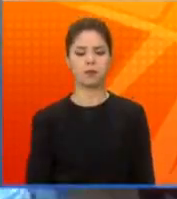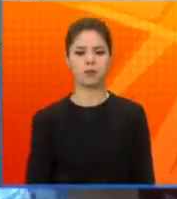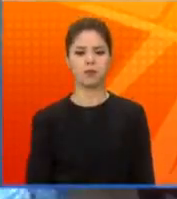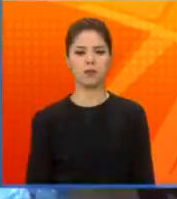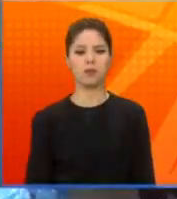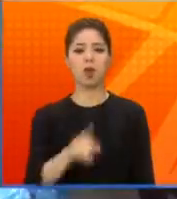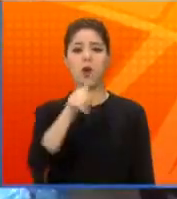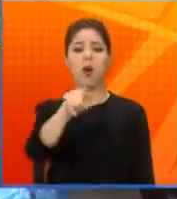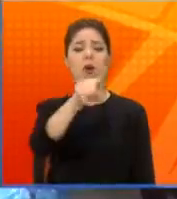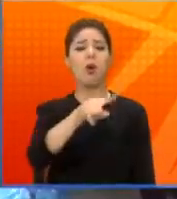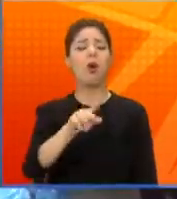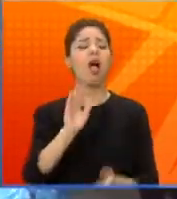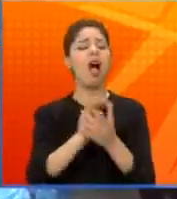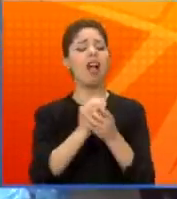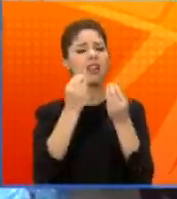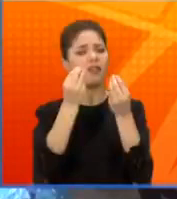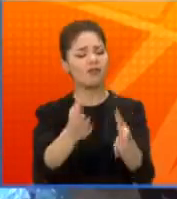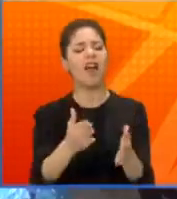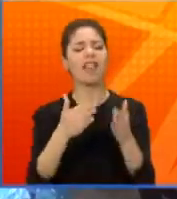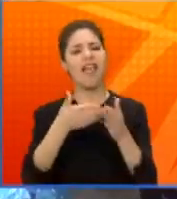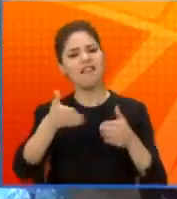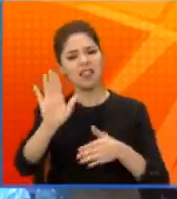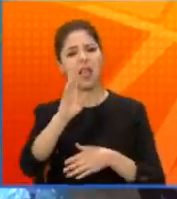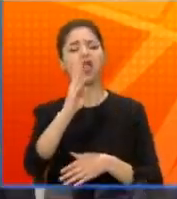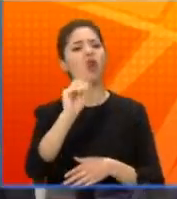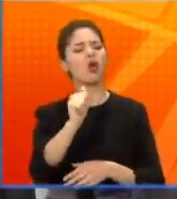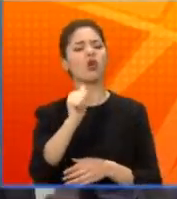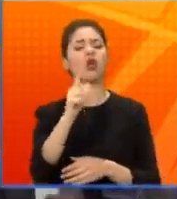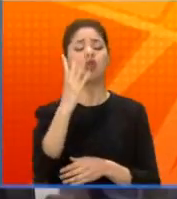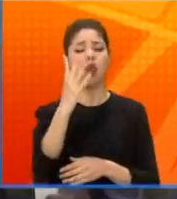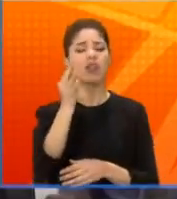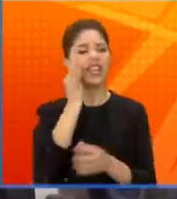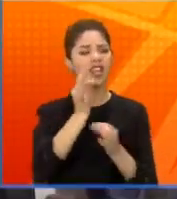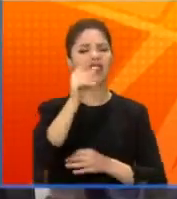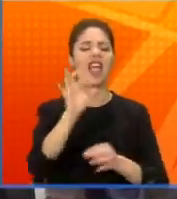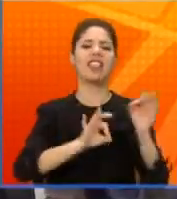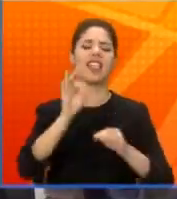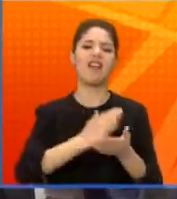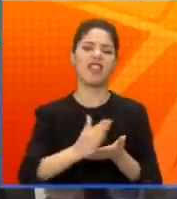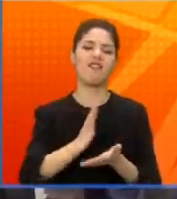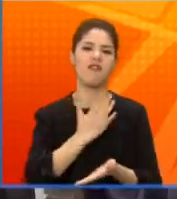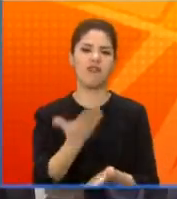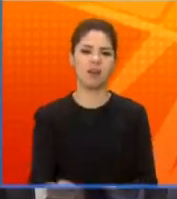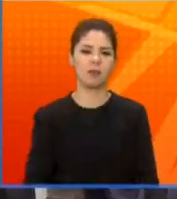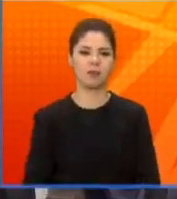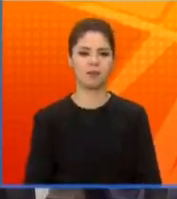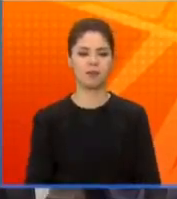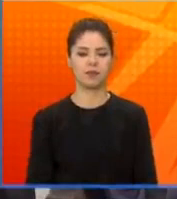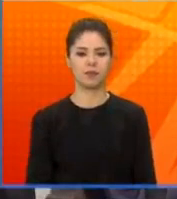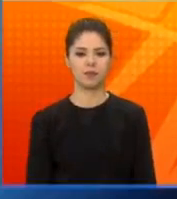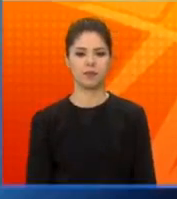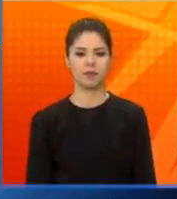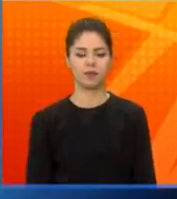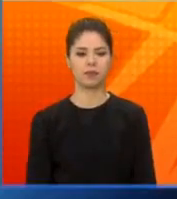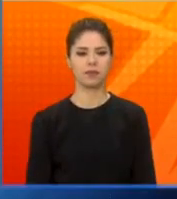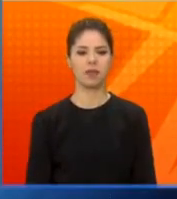herhalde. Onu alkışlarla taburcu oldu. Dördünün tedavisi sürüyor. Eşim buradaydı. Amcalarım burada, kardeşlerim